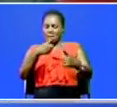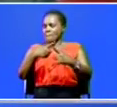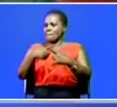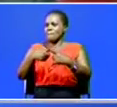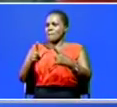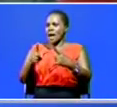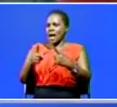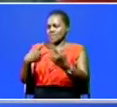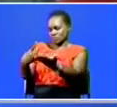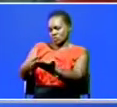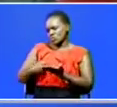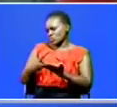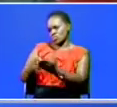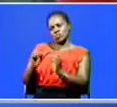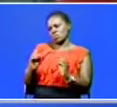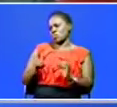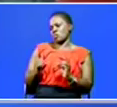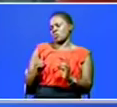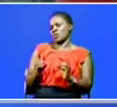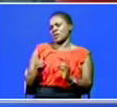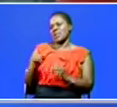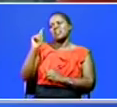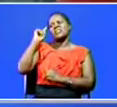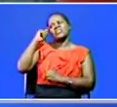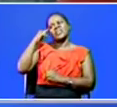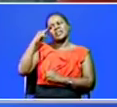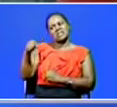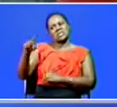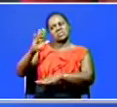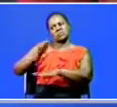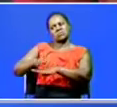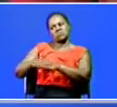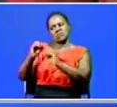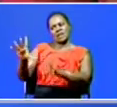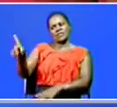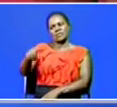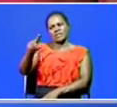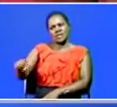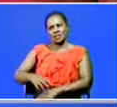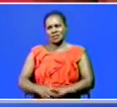ya kuchadili mjadala huu, na nafikiri hiyo sio sawa.